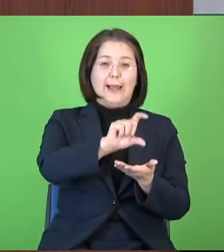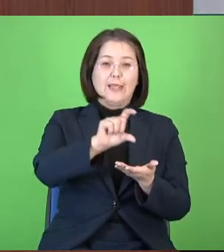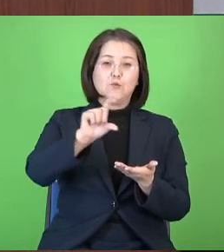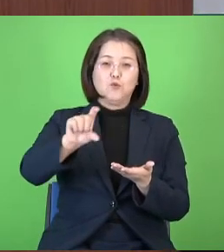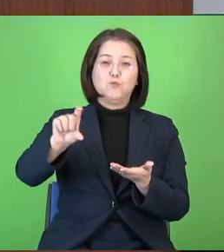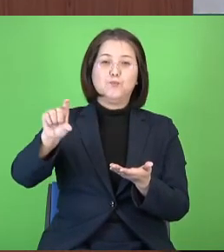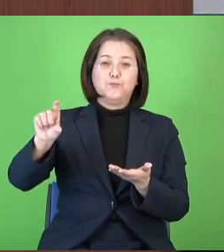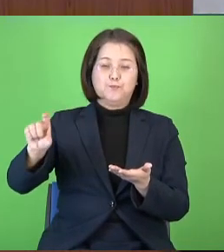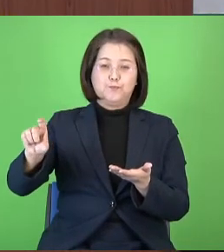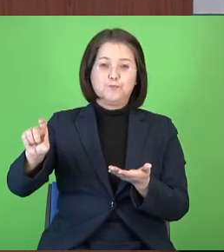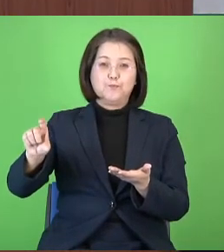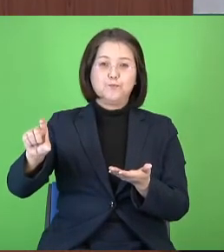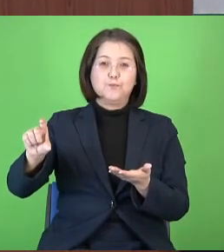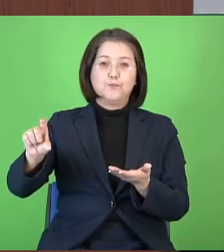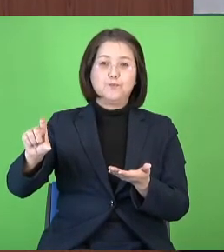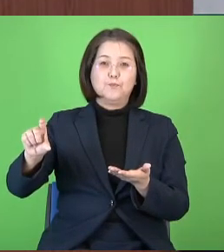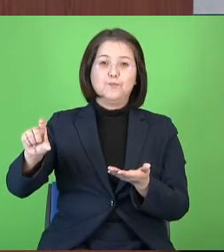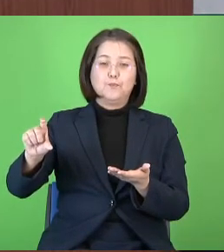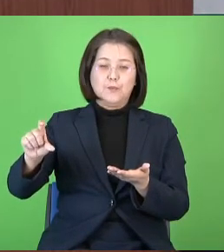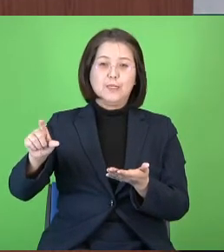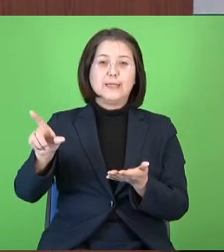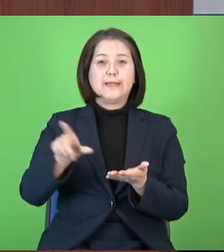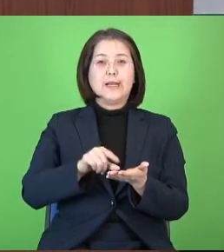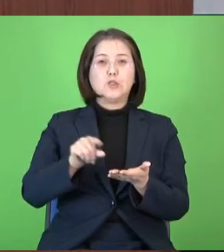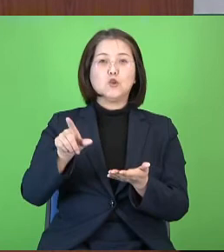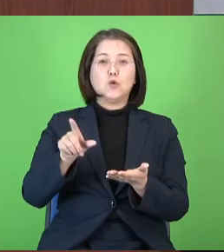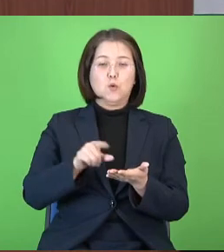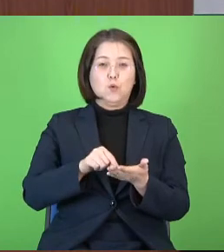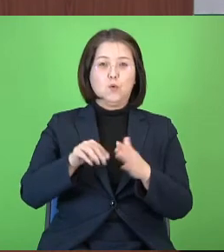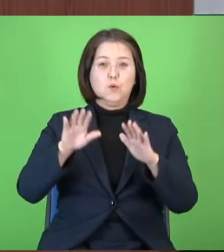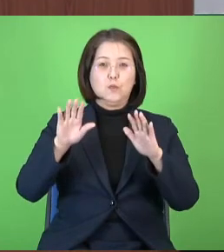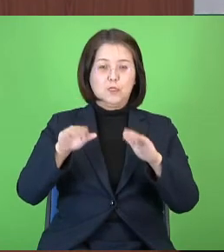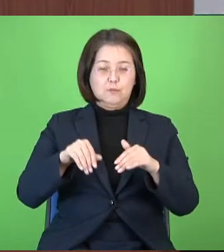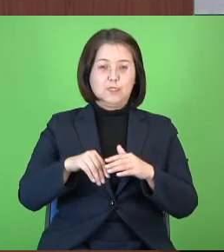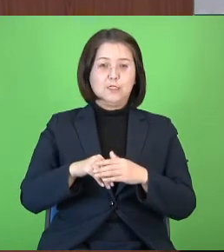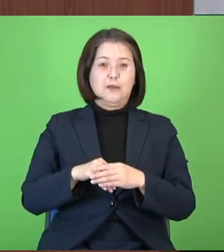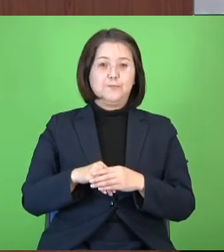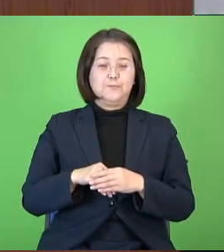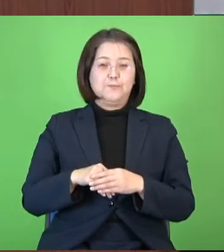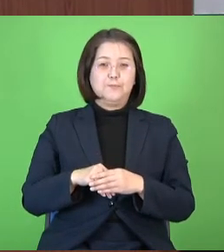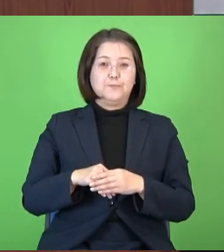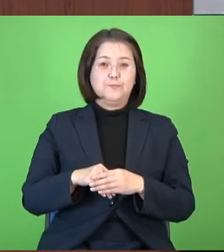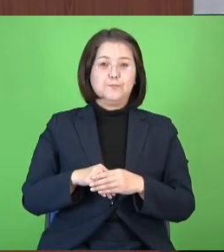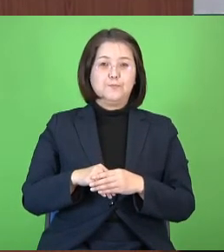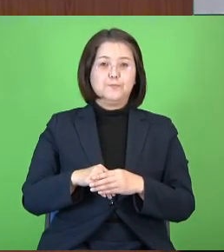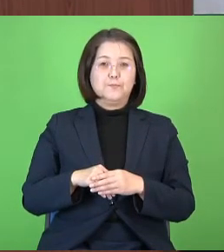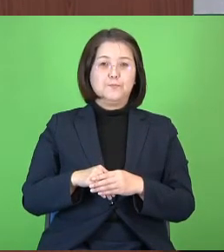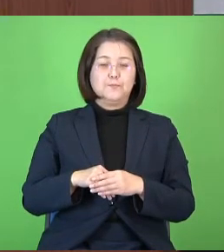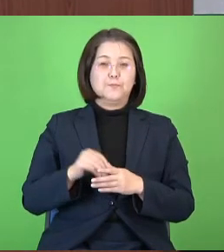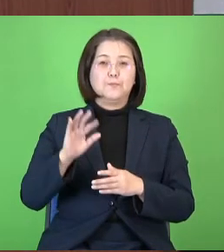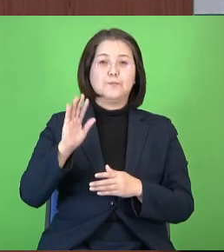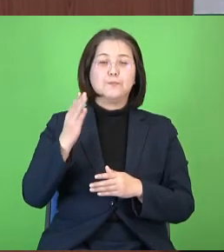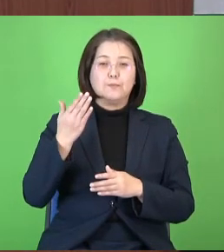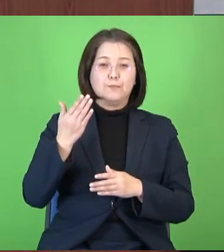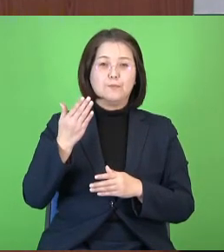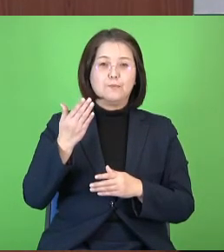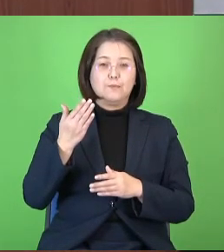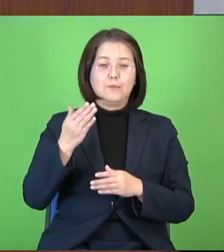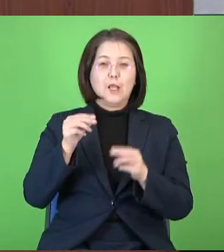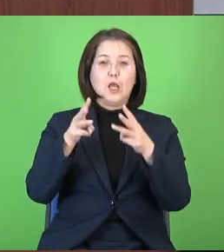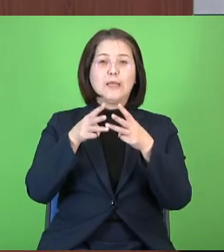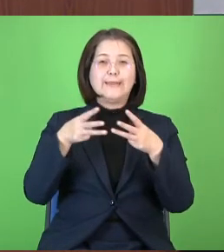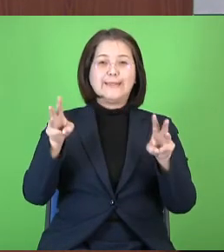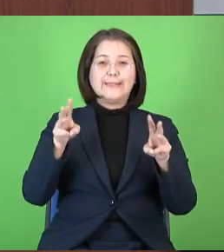をいただいてまということにまあもう今はあの終わりましたがそのワクチンにはお龍の